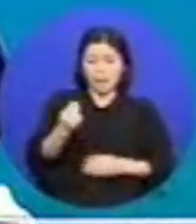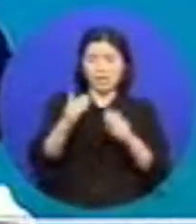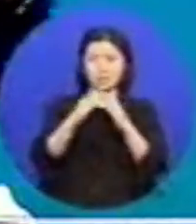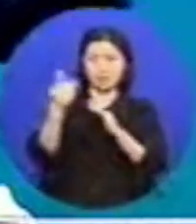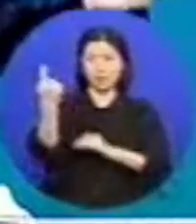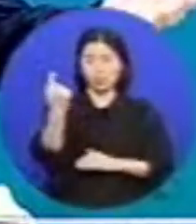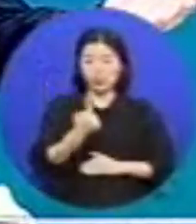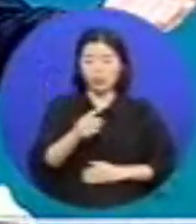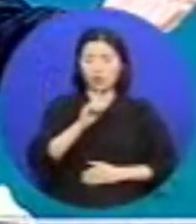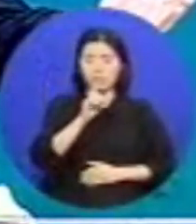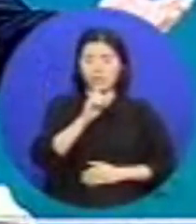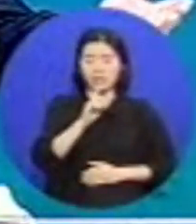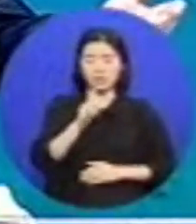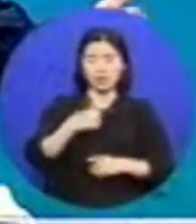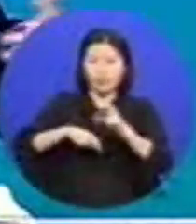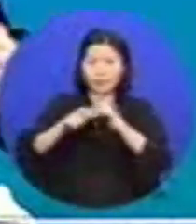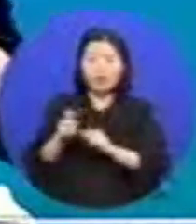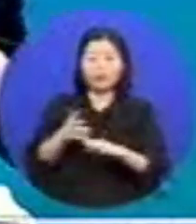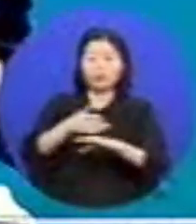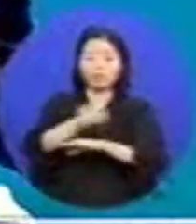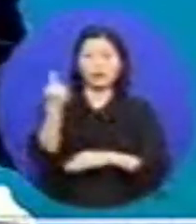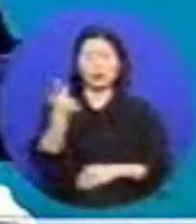날은 더 늦게 들어오고